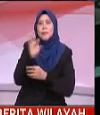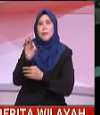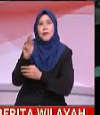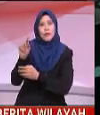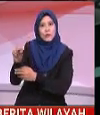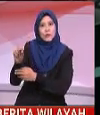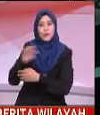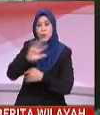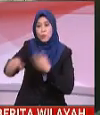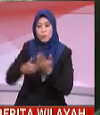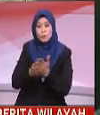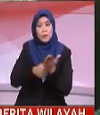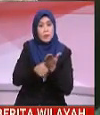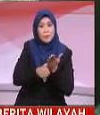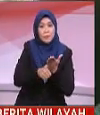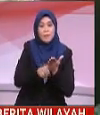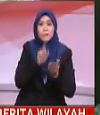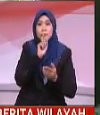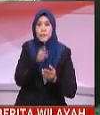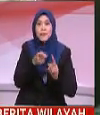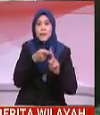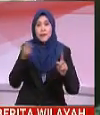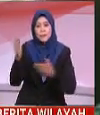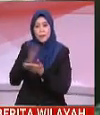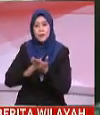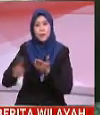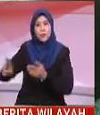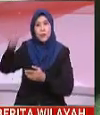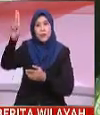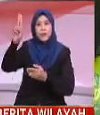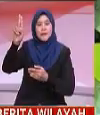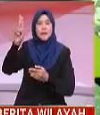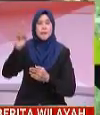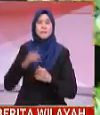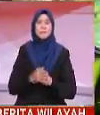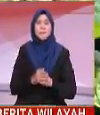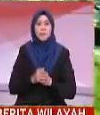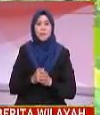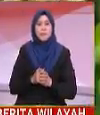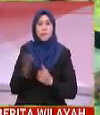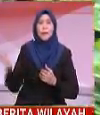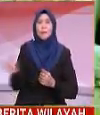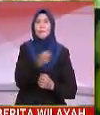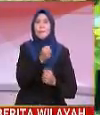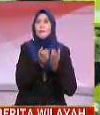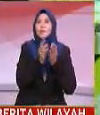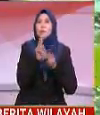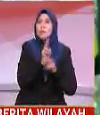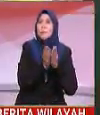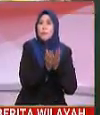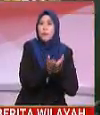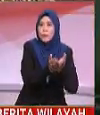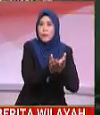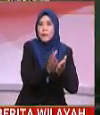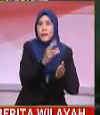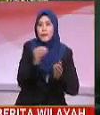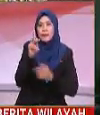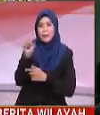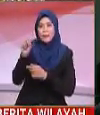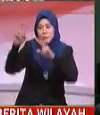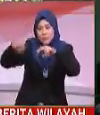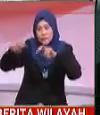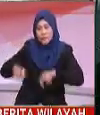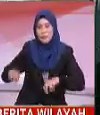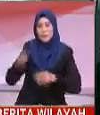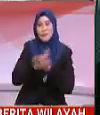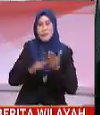kilogram. Kesemua dadah berkenaan dipercayai dari bahagian utara negara. Turut dirampas bot digunakan suspek dan kes disiasat mengikut